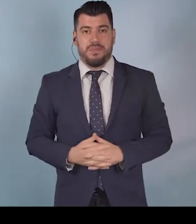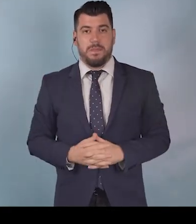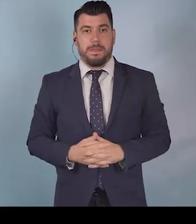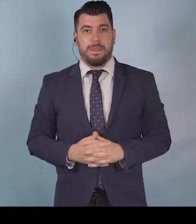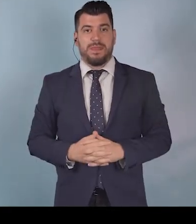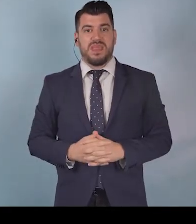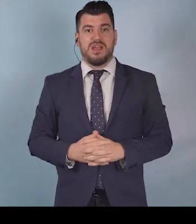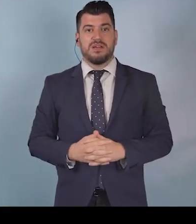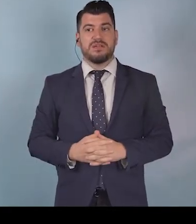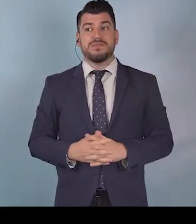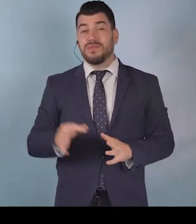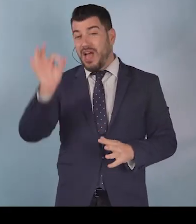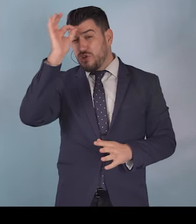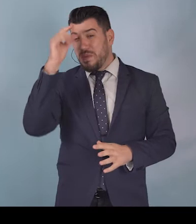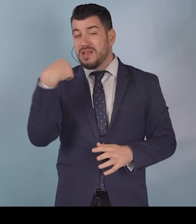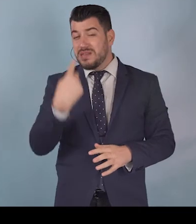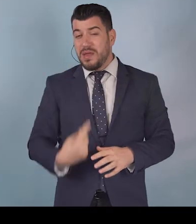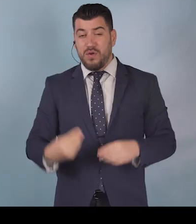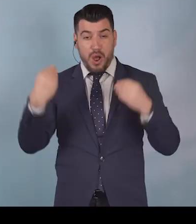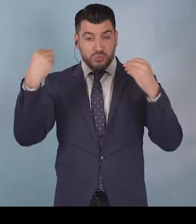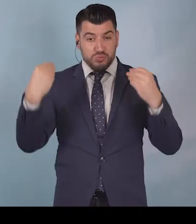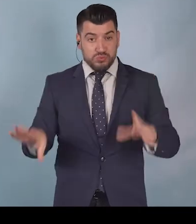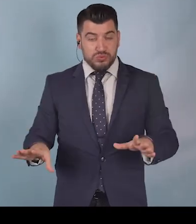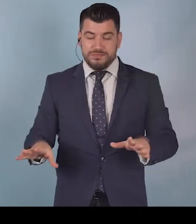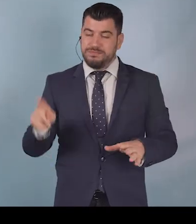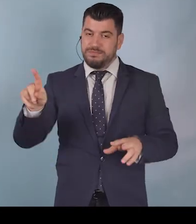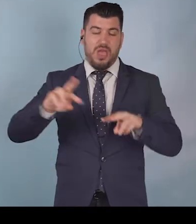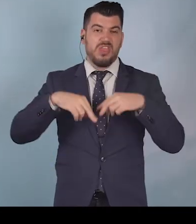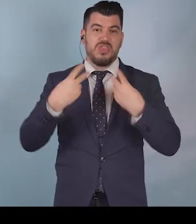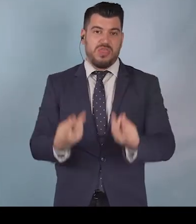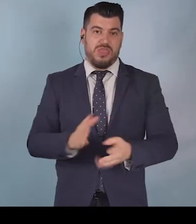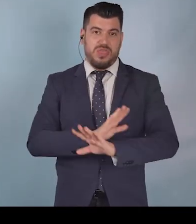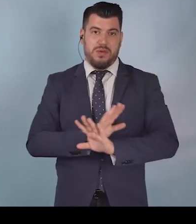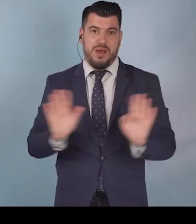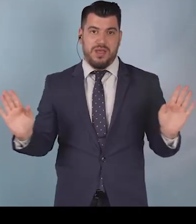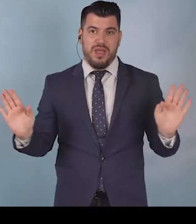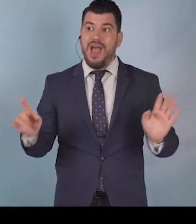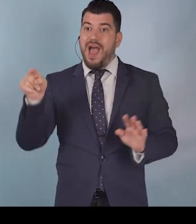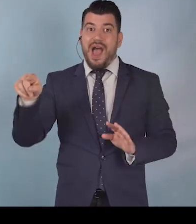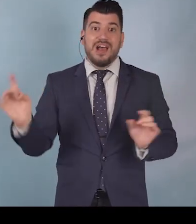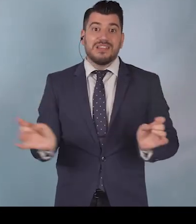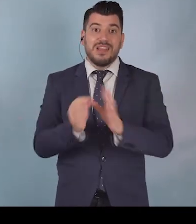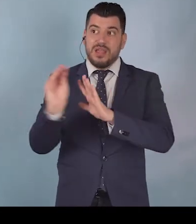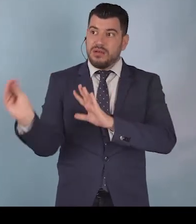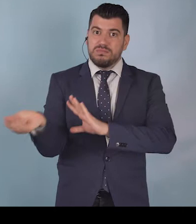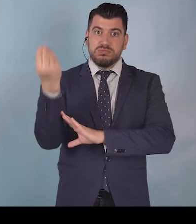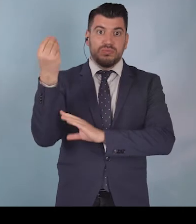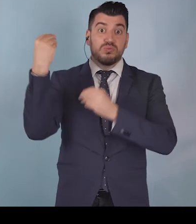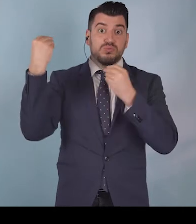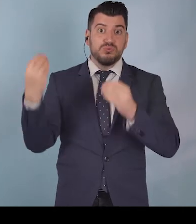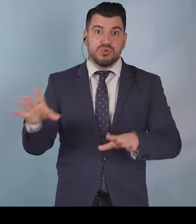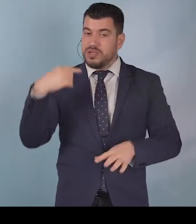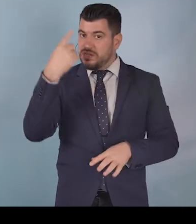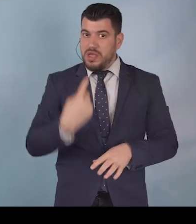ότι τέτοιου είδους συμπεριφορές δεν έχουν κανένα χώρο στην αστυνομία και οποιαδήποτε από αυτά τα περιστατικά και θα